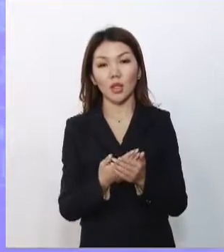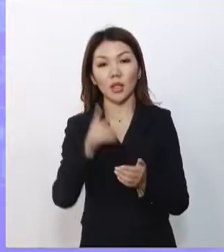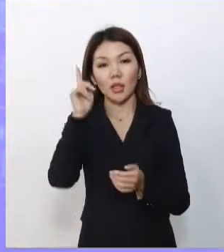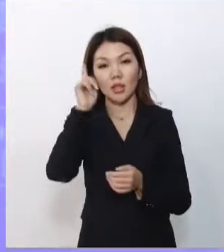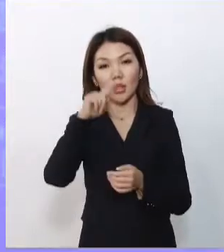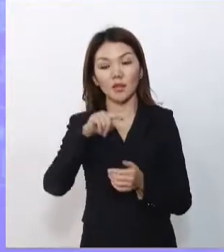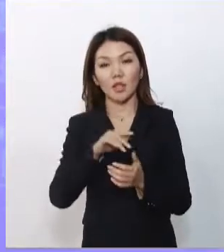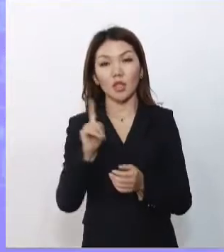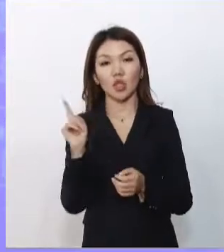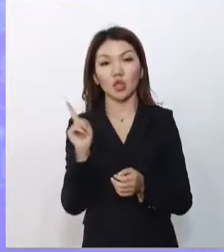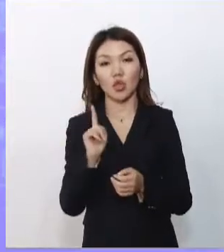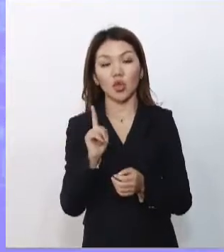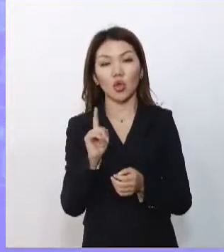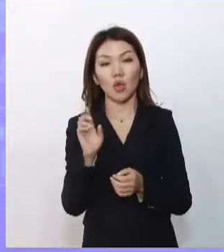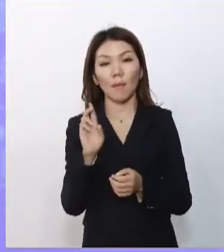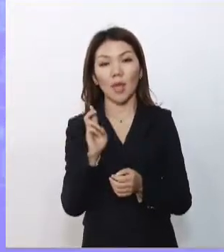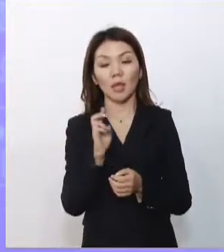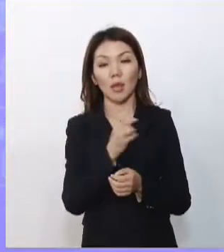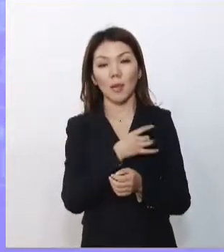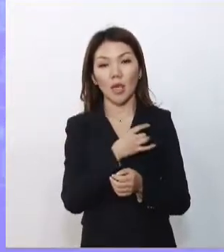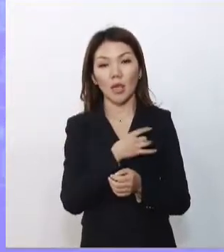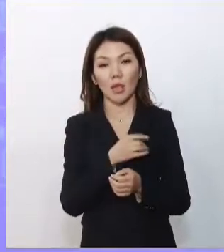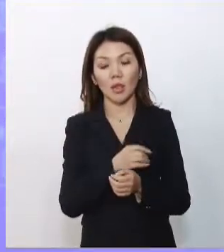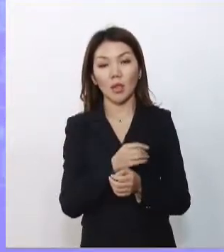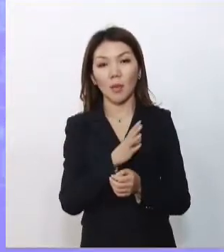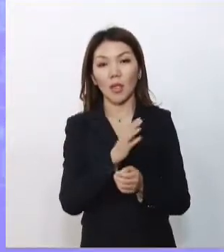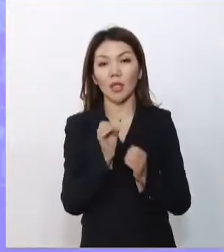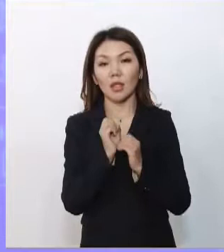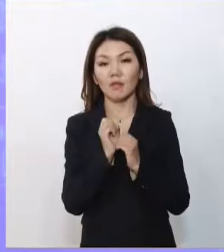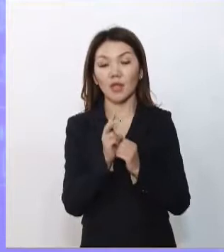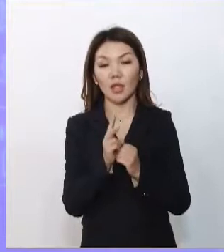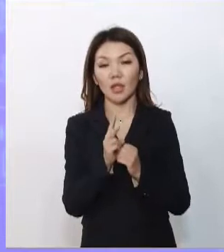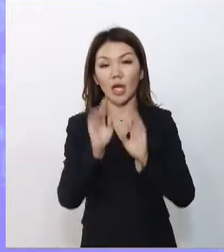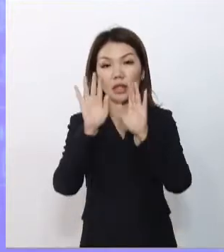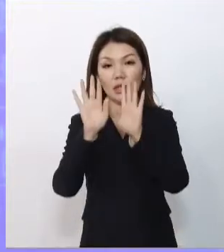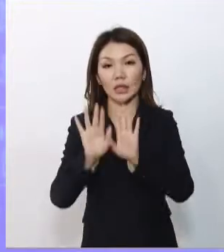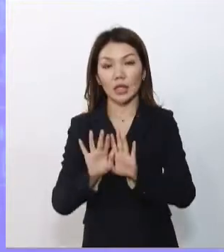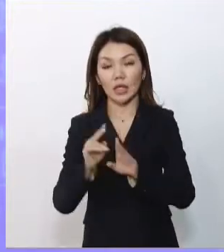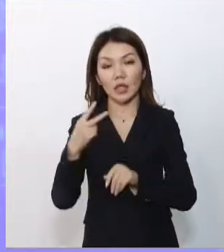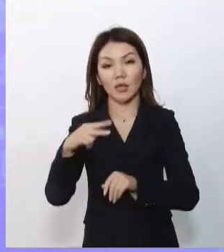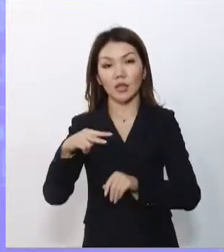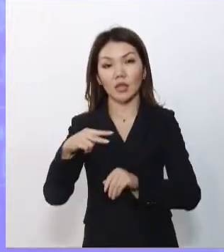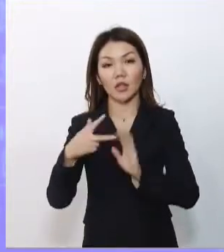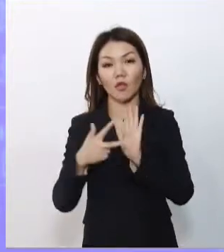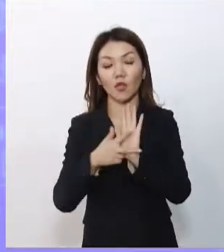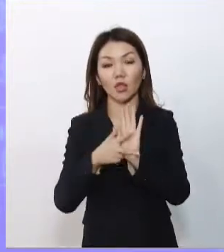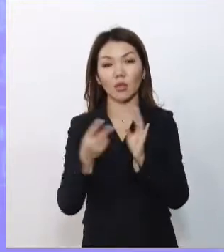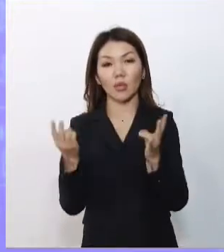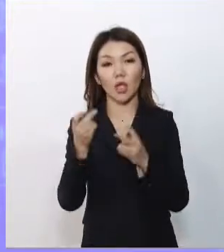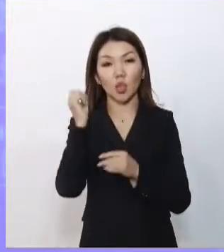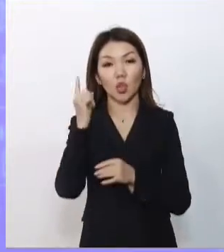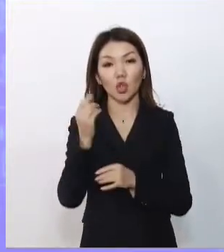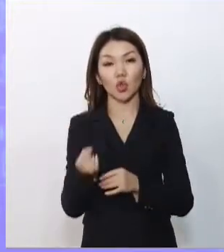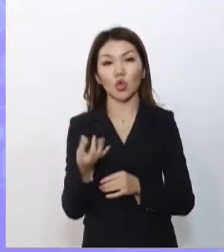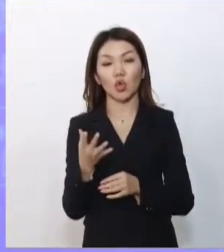Известно, что белых кроликов было 12, а серых 28. Надо